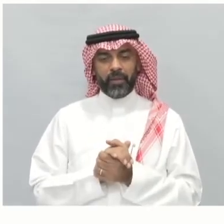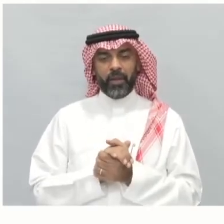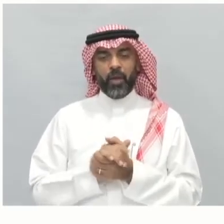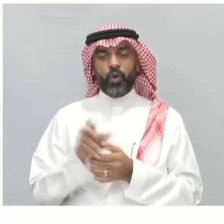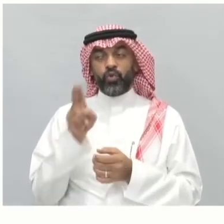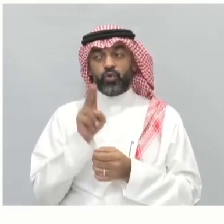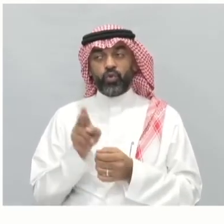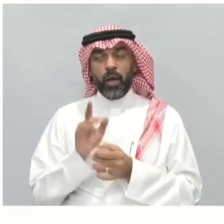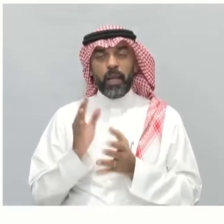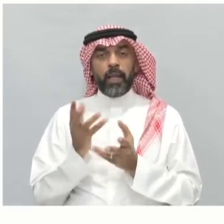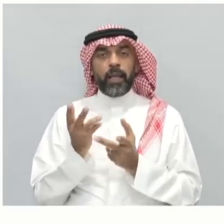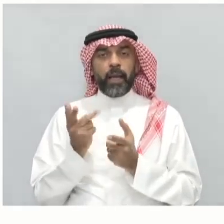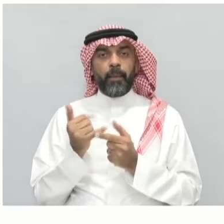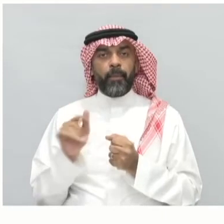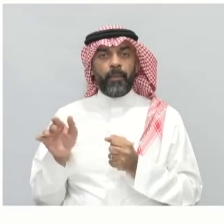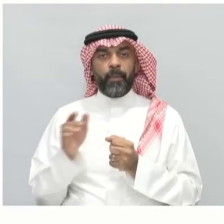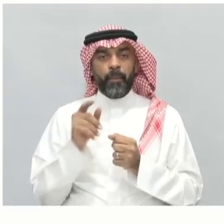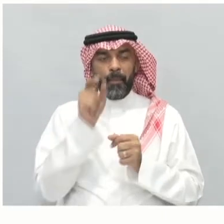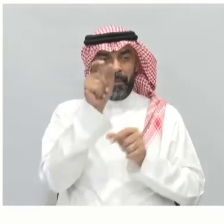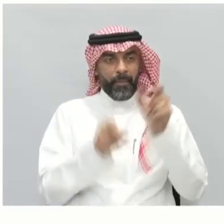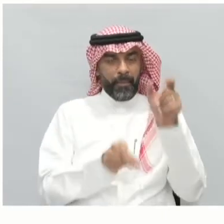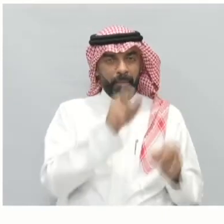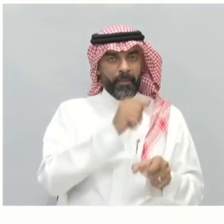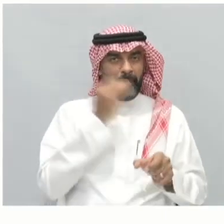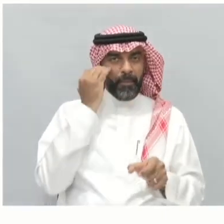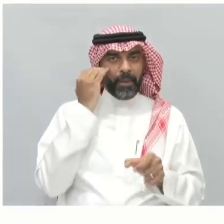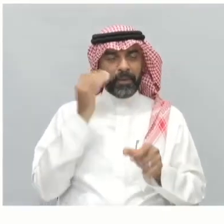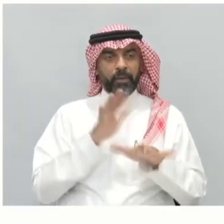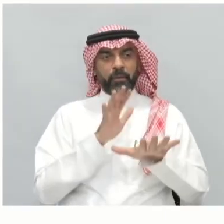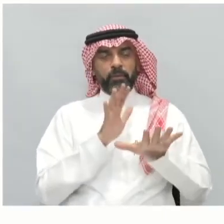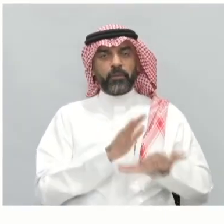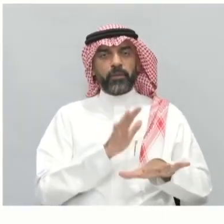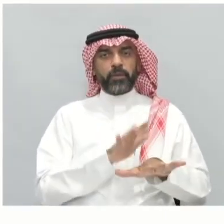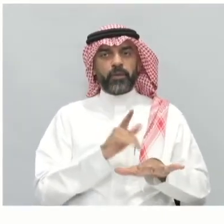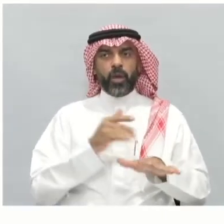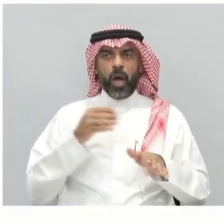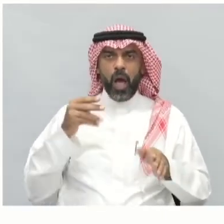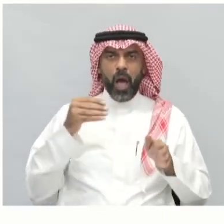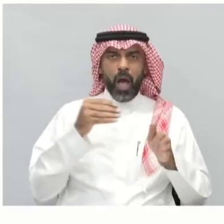الحفل ناخذ من هذه المساله كلها هذه فقط